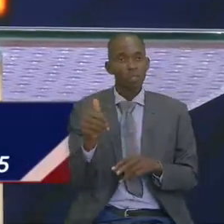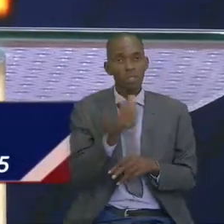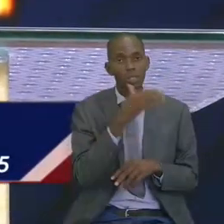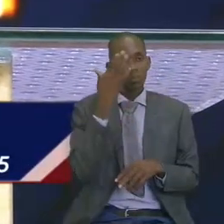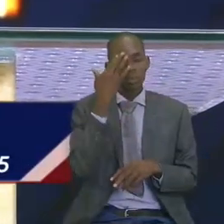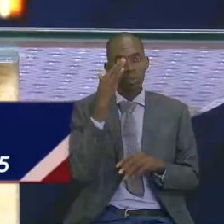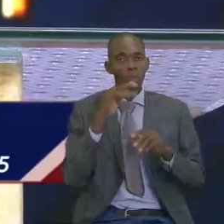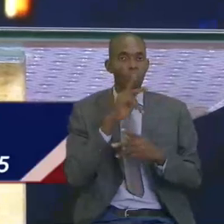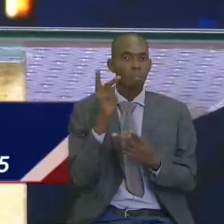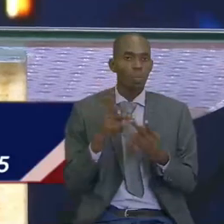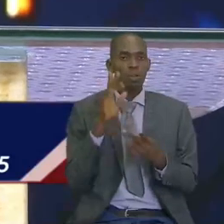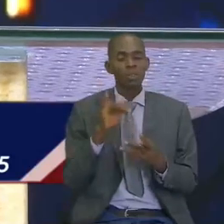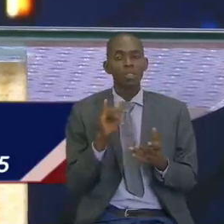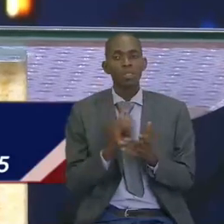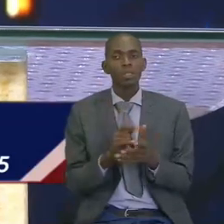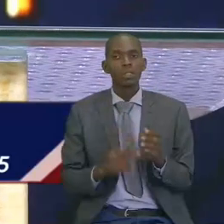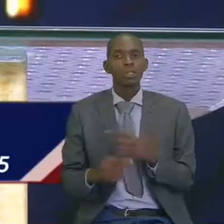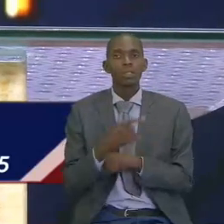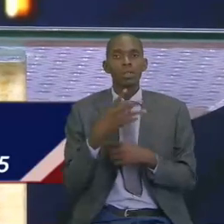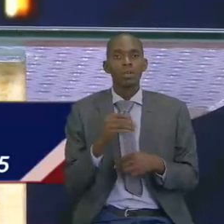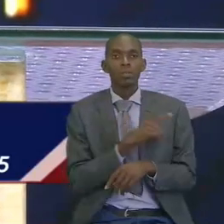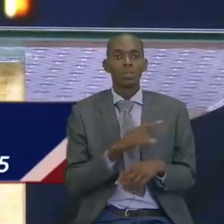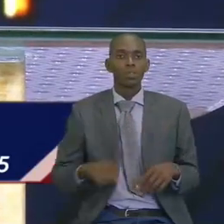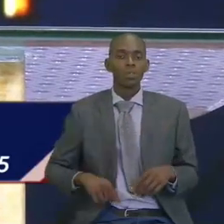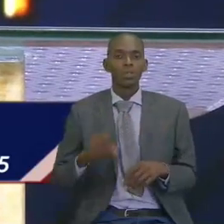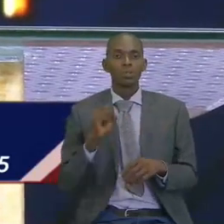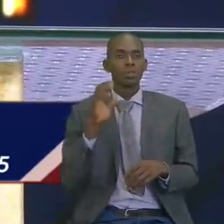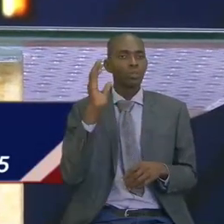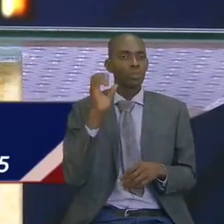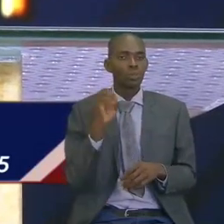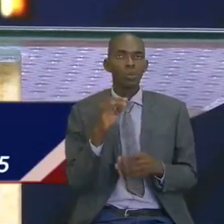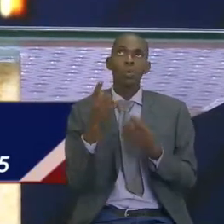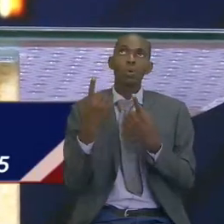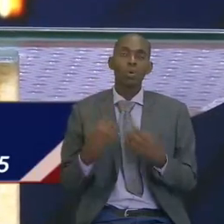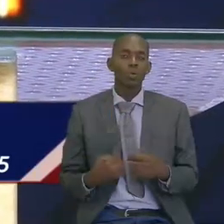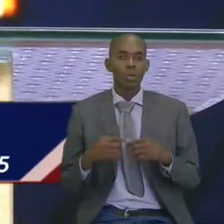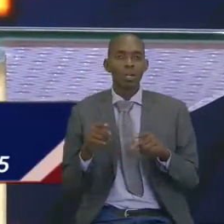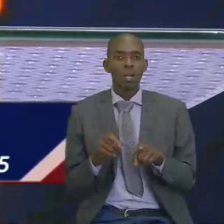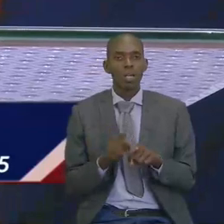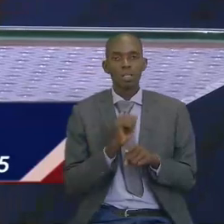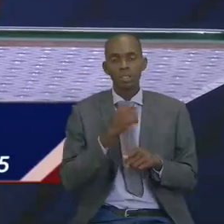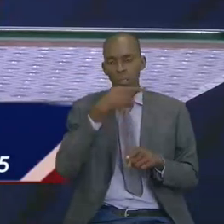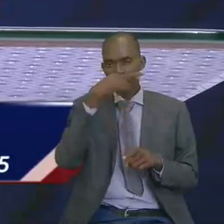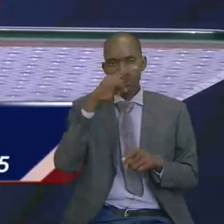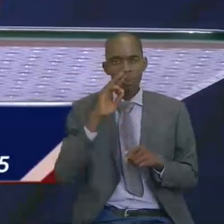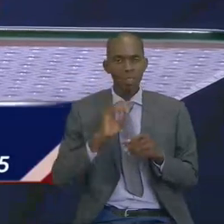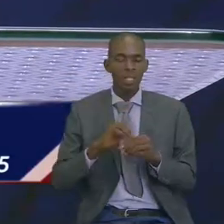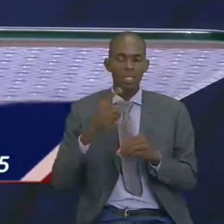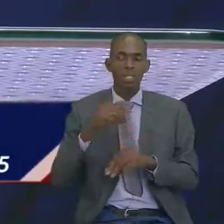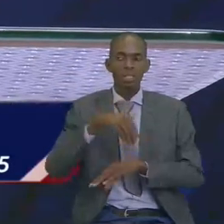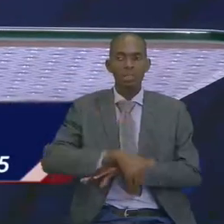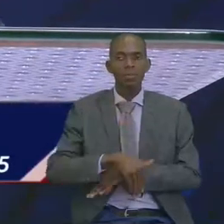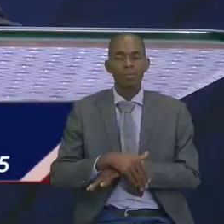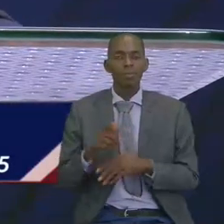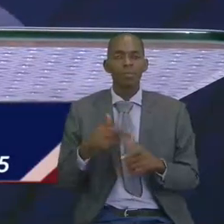vous savez bien vous-même que le jour du Seigneur viendra comme un voleur dans la nuit. Et le